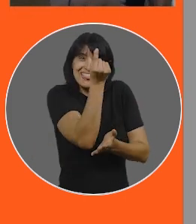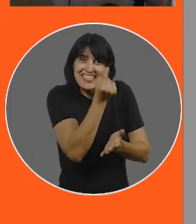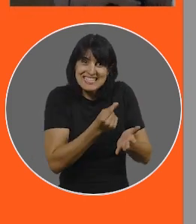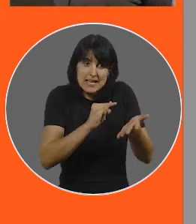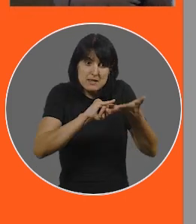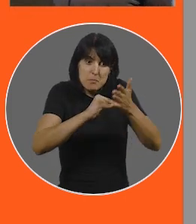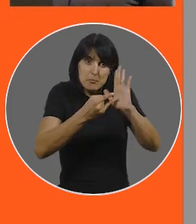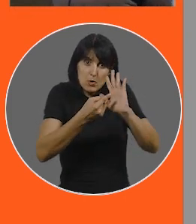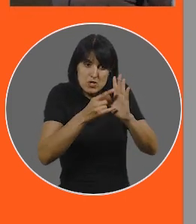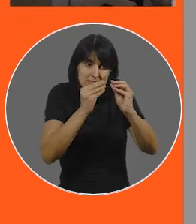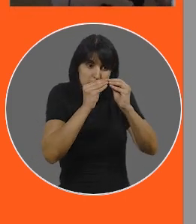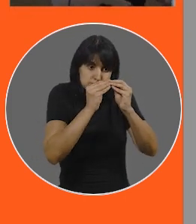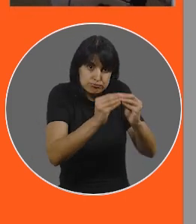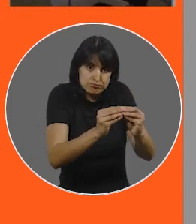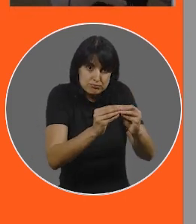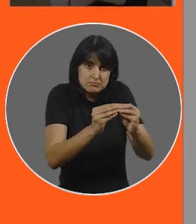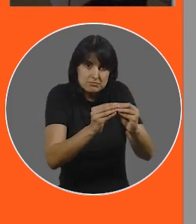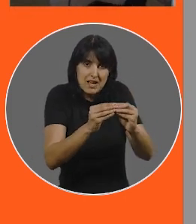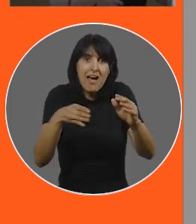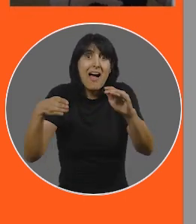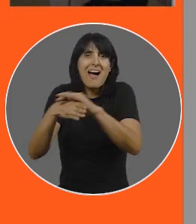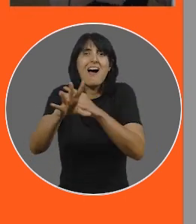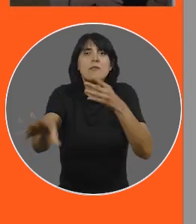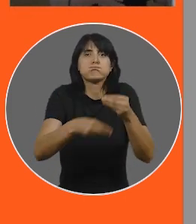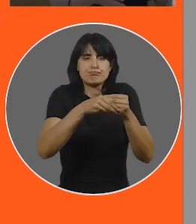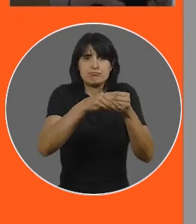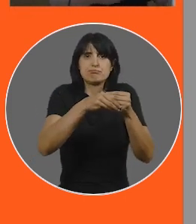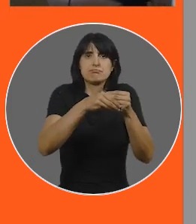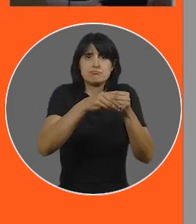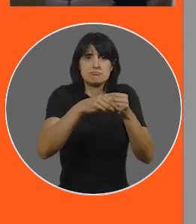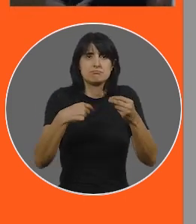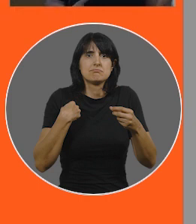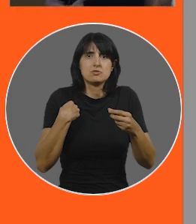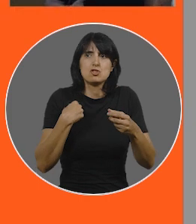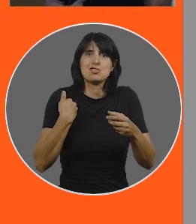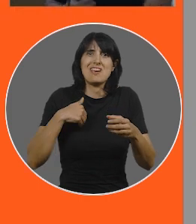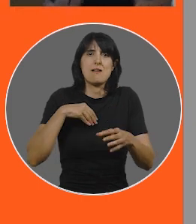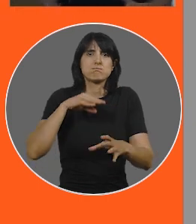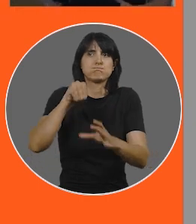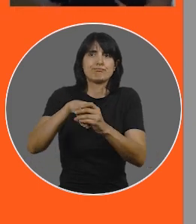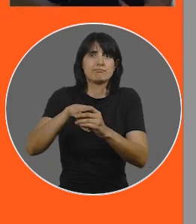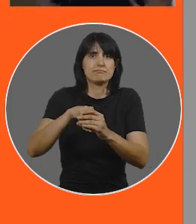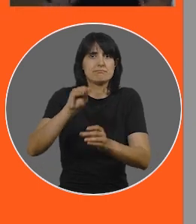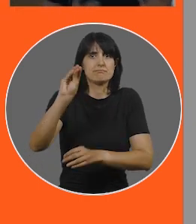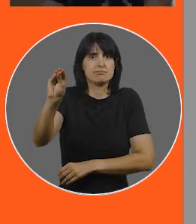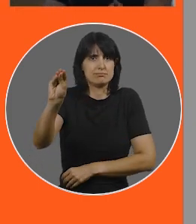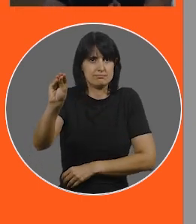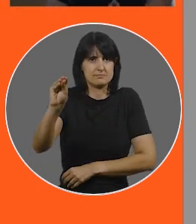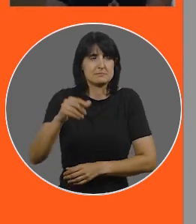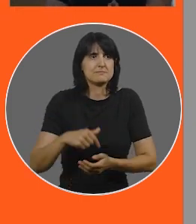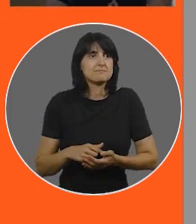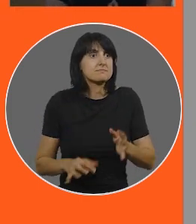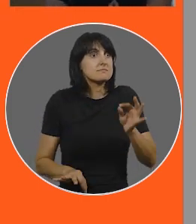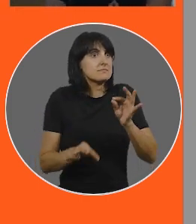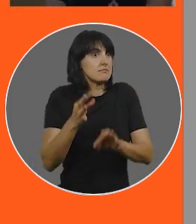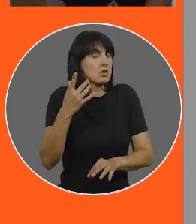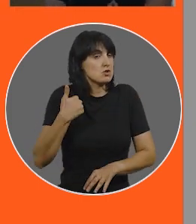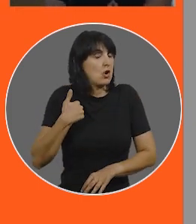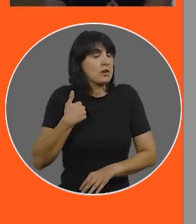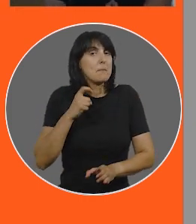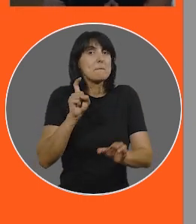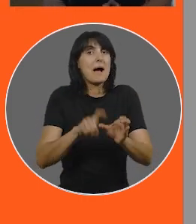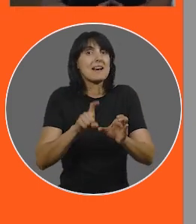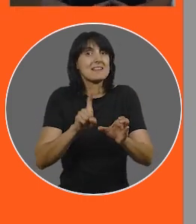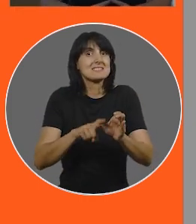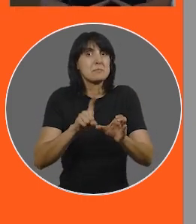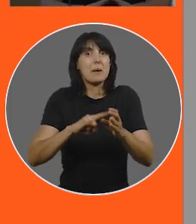que quan hi hagi projectes finançats relacionats amb aquestes tecnologies, nosaltres hi puguem ser. Llavors vam tenir la sort de participar en el